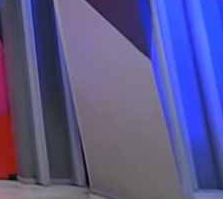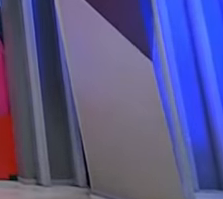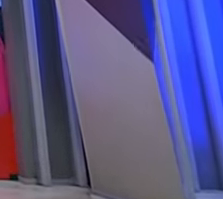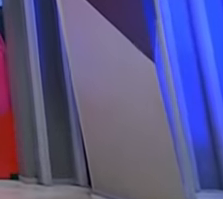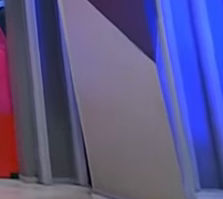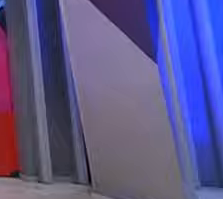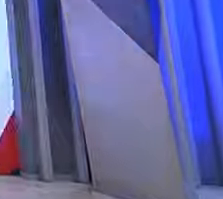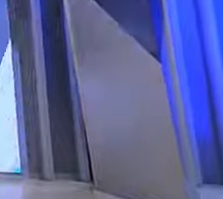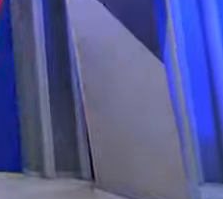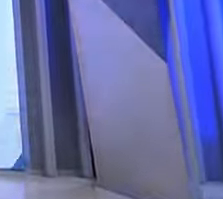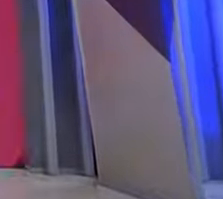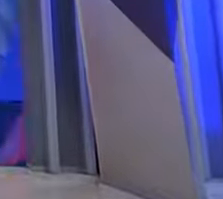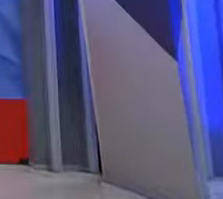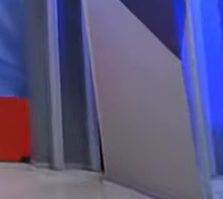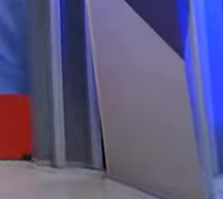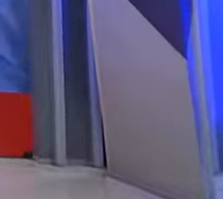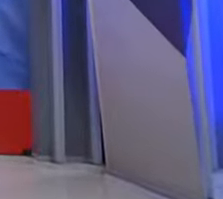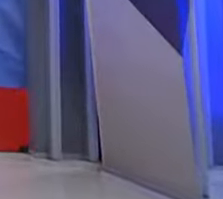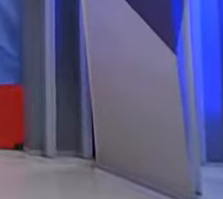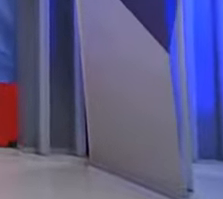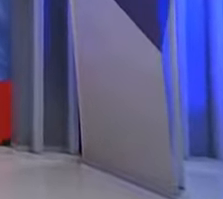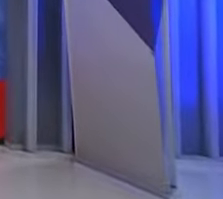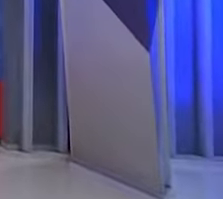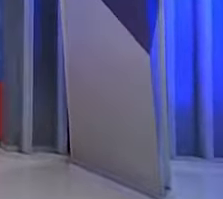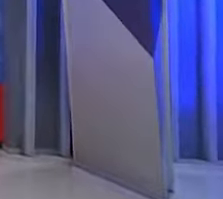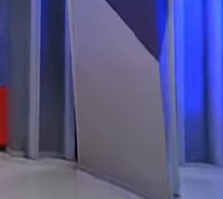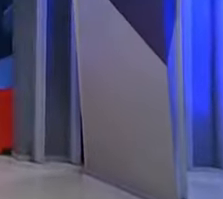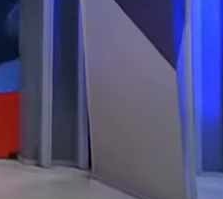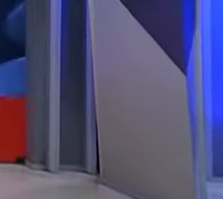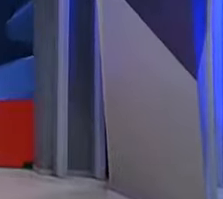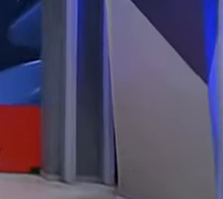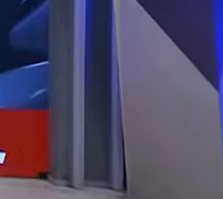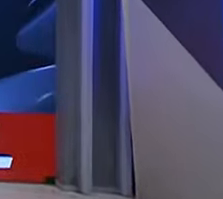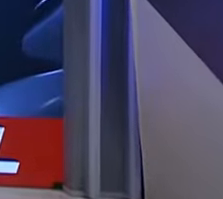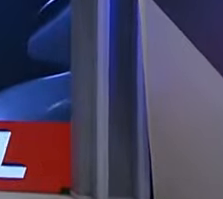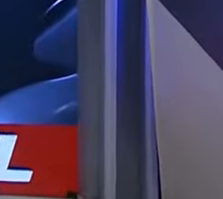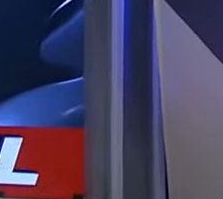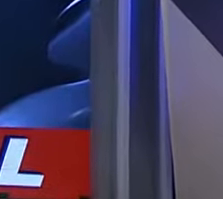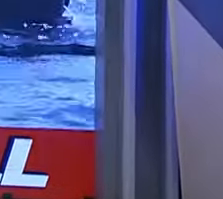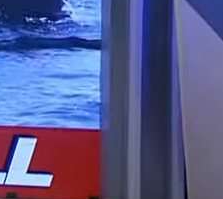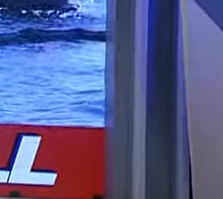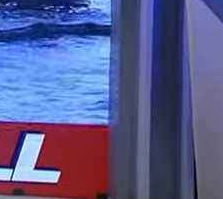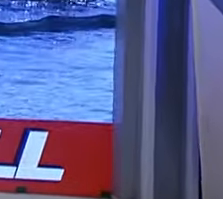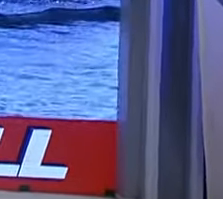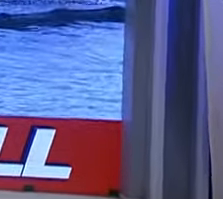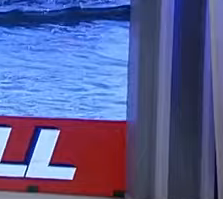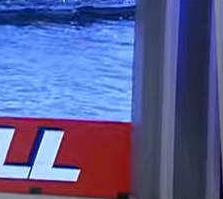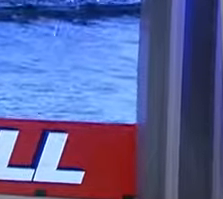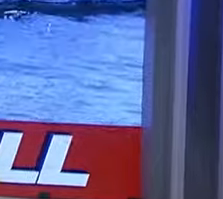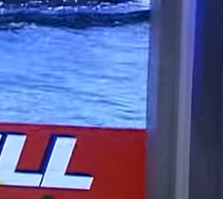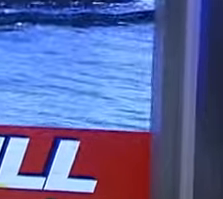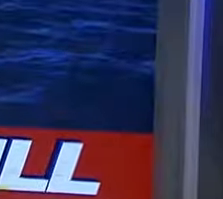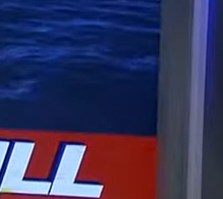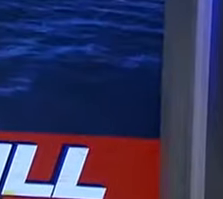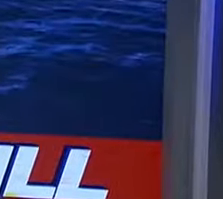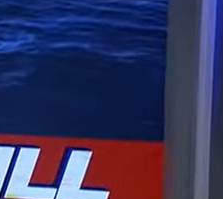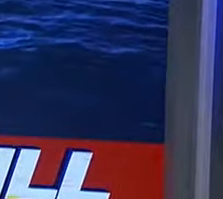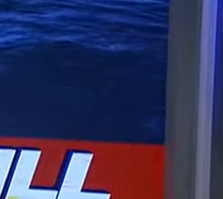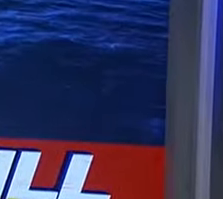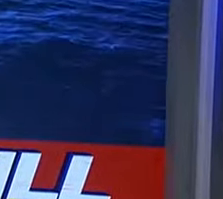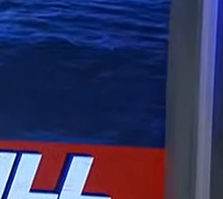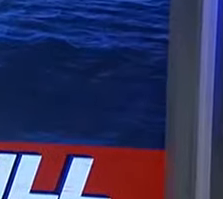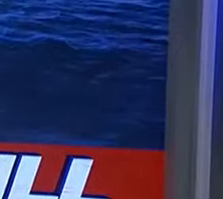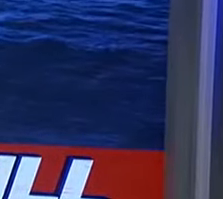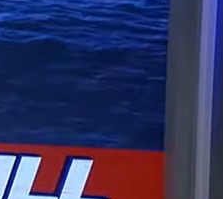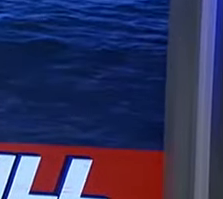media. At Philippine Coast Guard paspasa na ang aksyon para mapigilan ng pagkalat pa ng langis